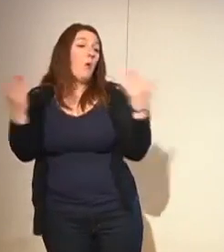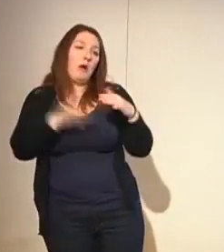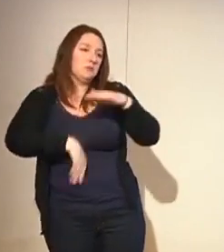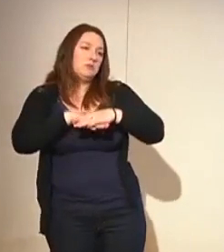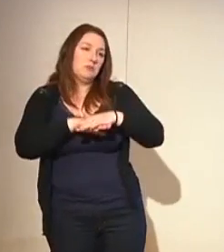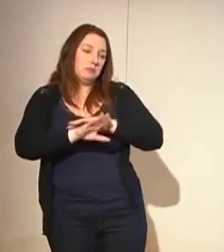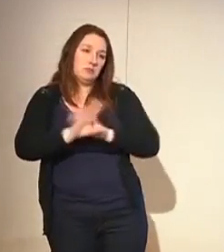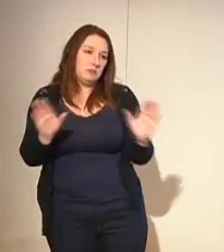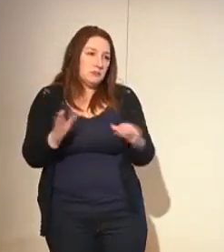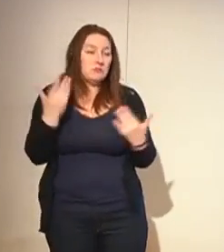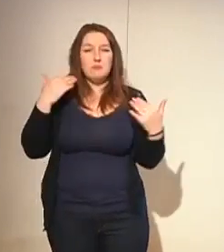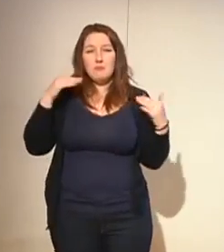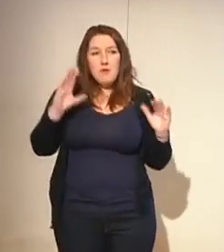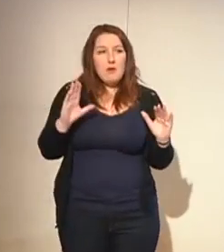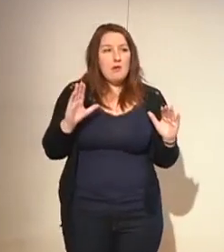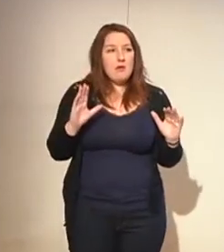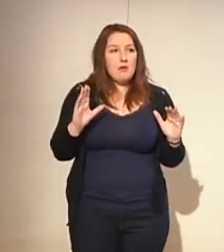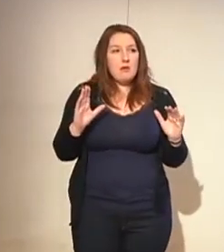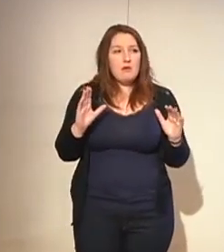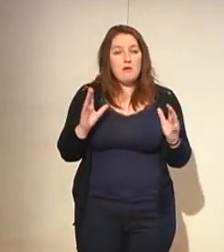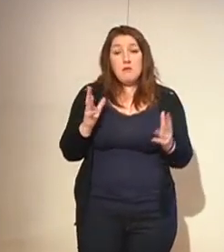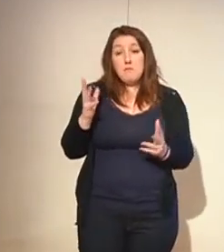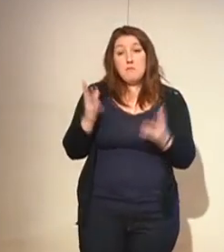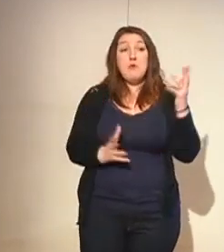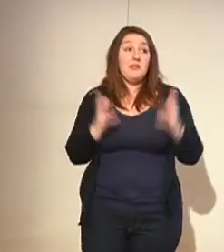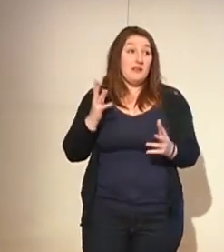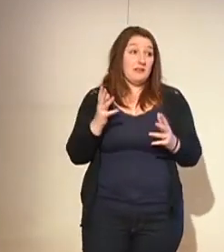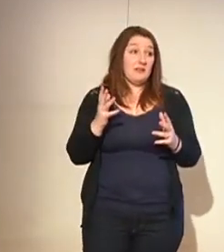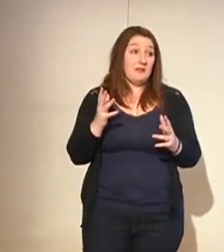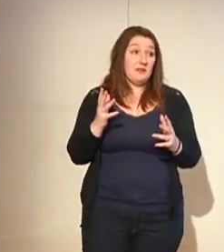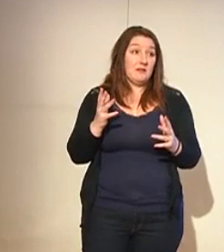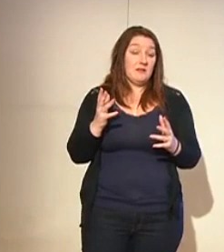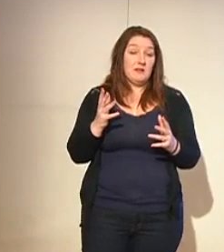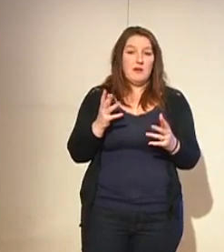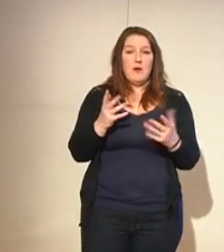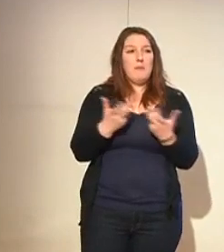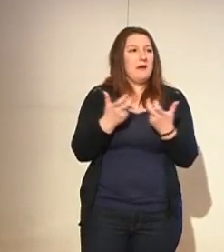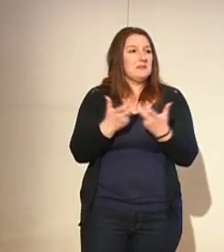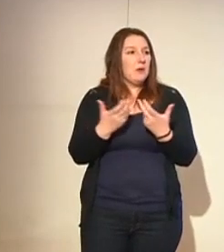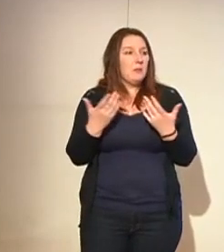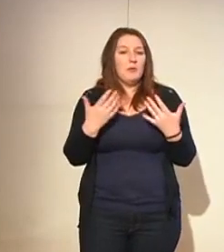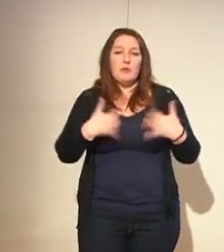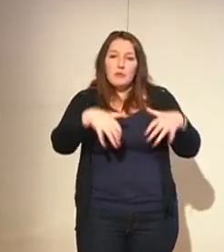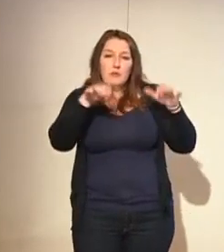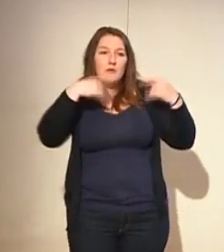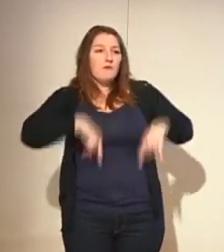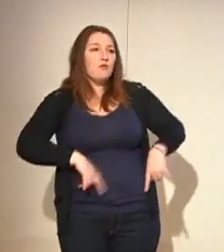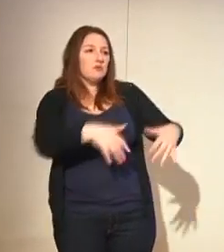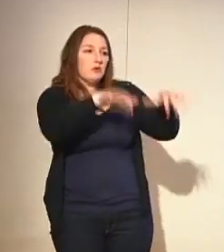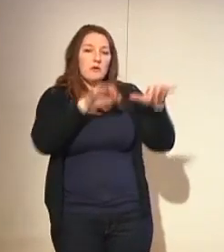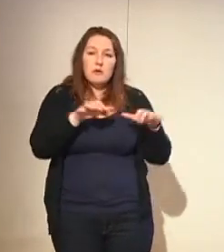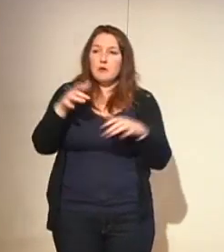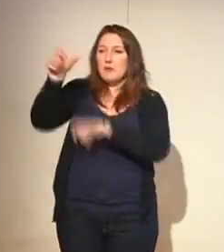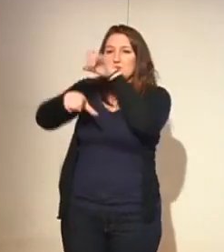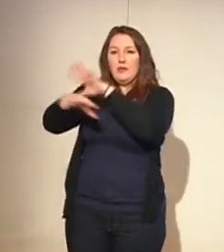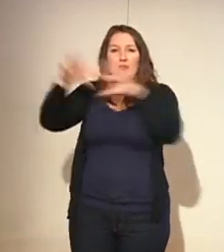mais il s'agit sans doute de mieux opposer encore l'utilité de l'emploi public par exemple et l'inutilité de la fonction de l'élu car c'est